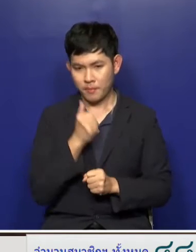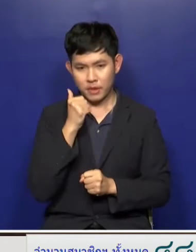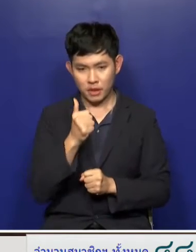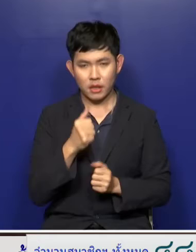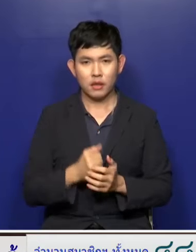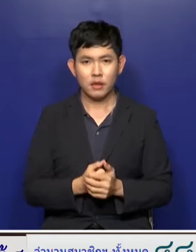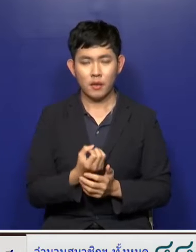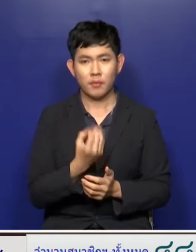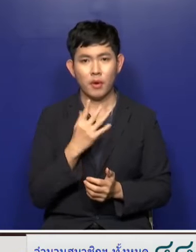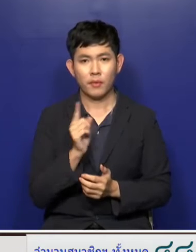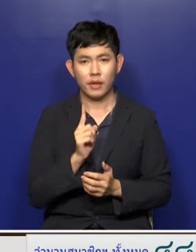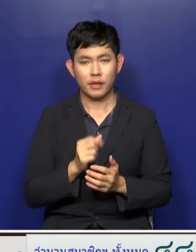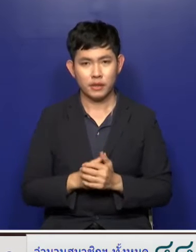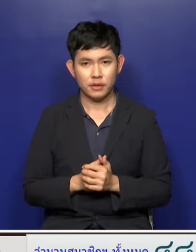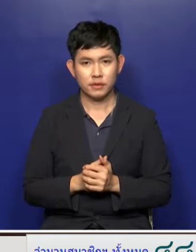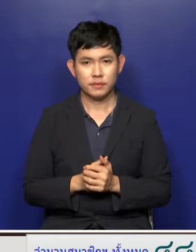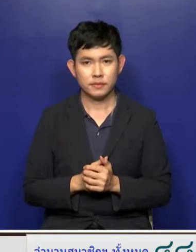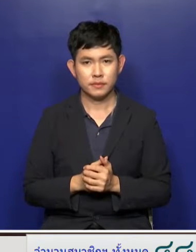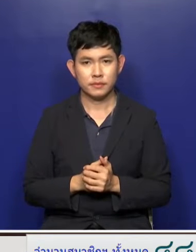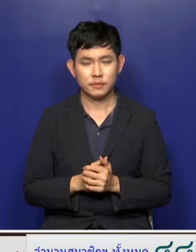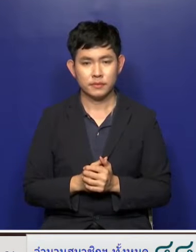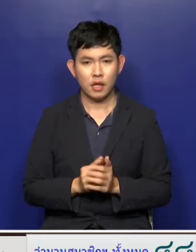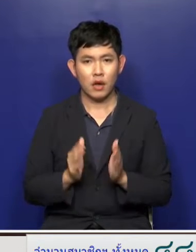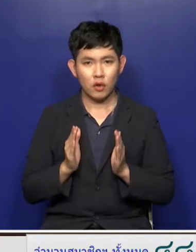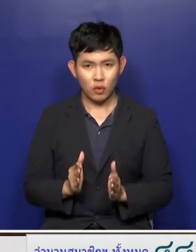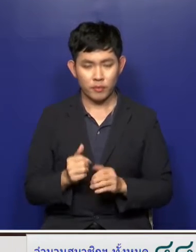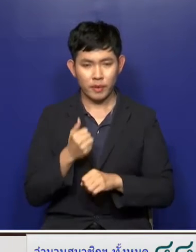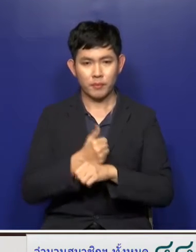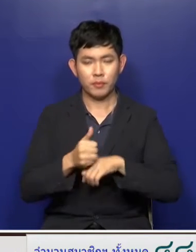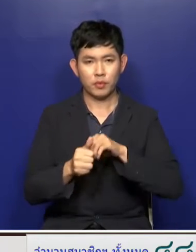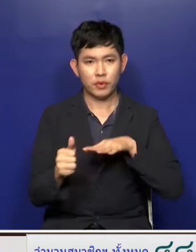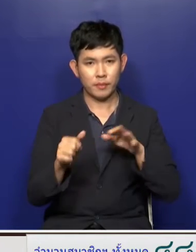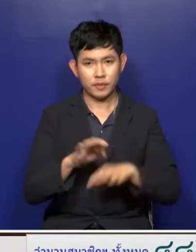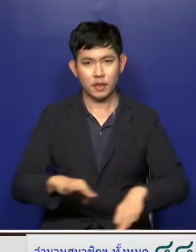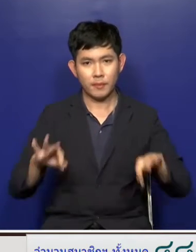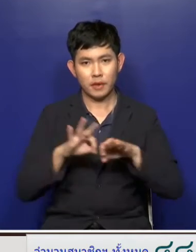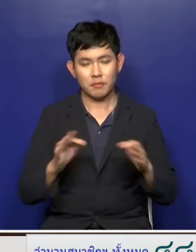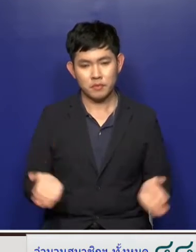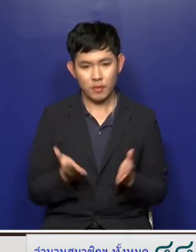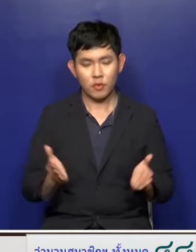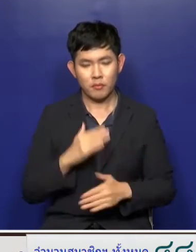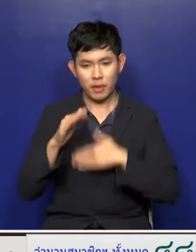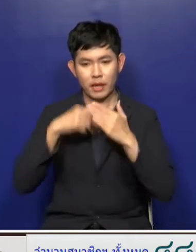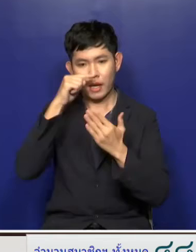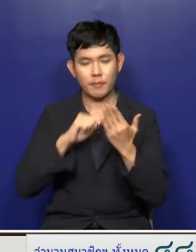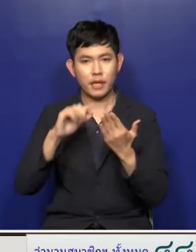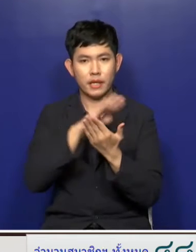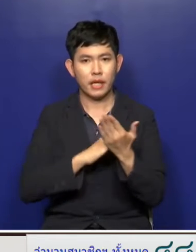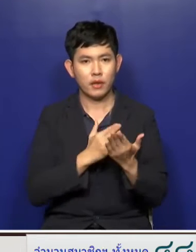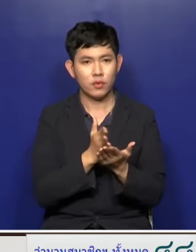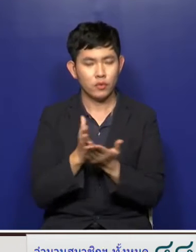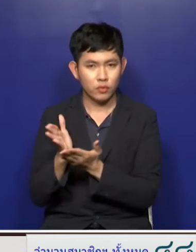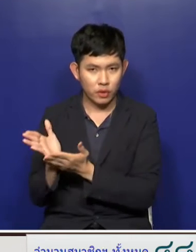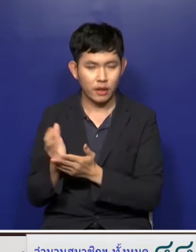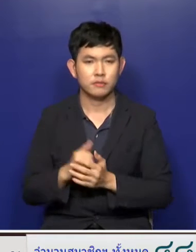ท่านบอกวาคน เป็นแรนำสำคญในการขับเค้นกพัฒนาประเทศในทุกขมิติอีนเรื่องจริง